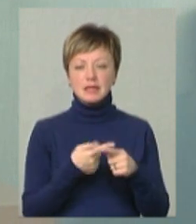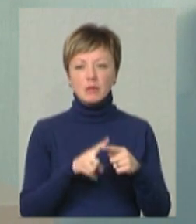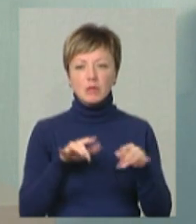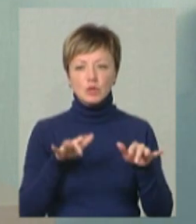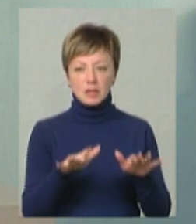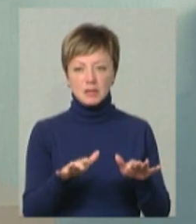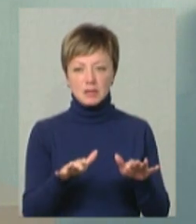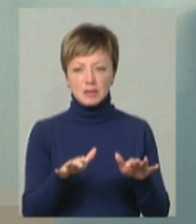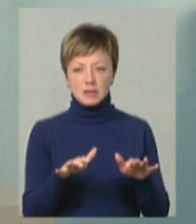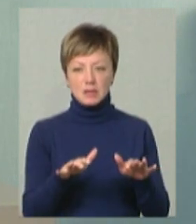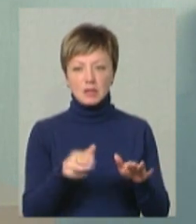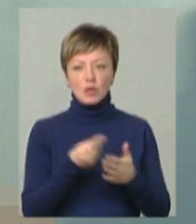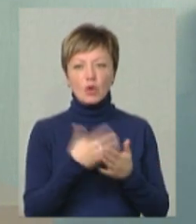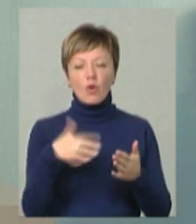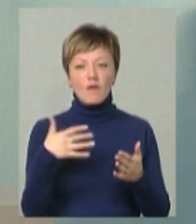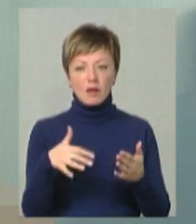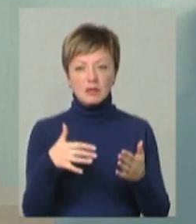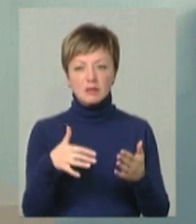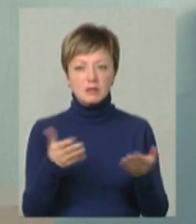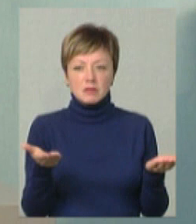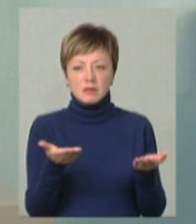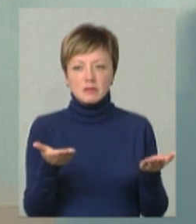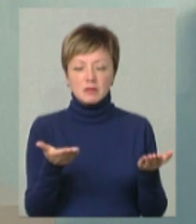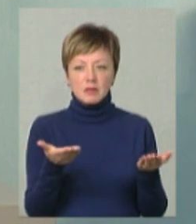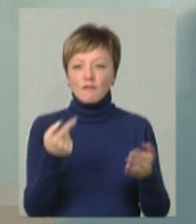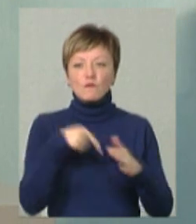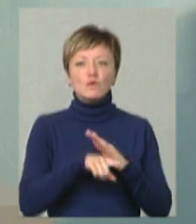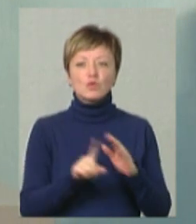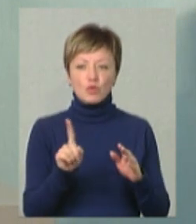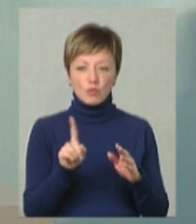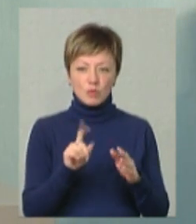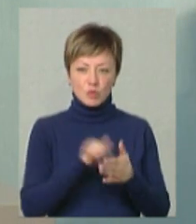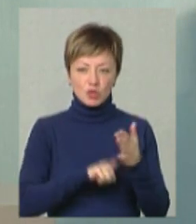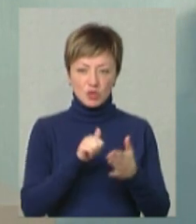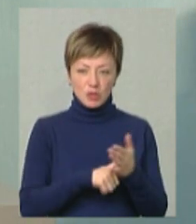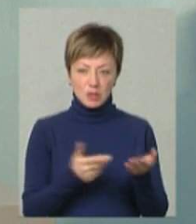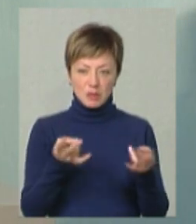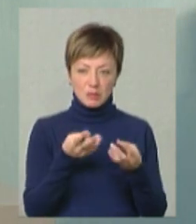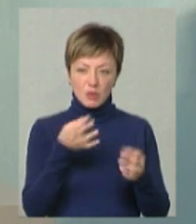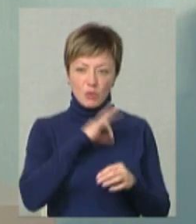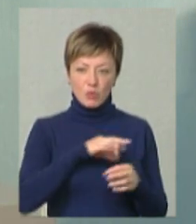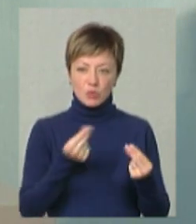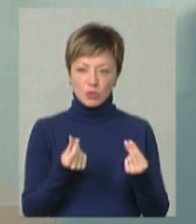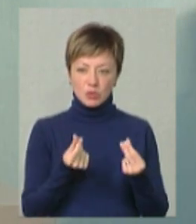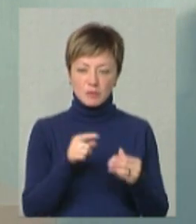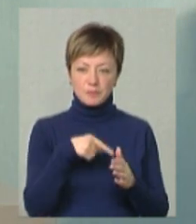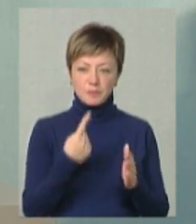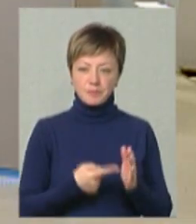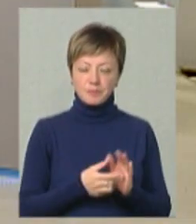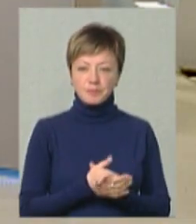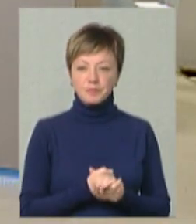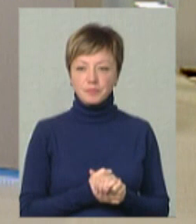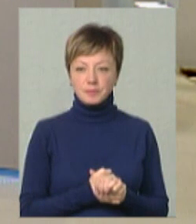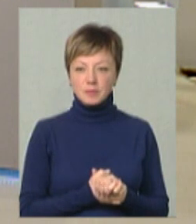процес дороговартісний і в чому, де там треба використовувати кошти, щоб... Ви